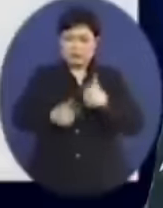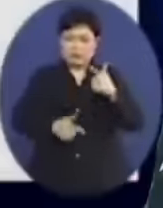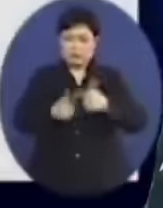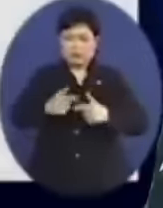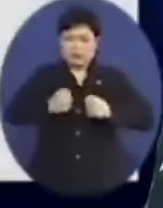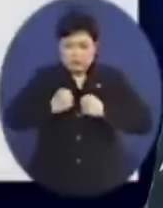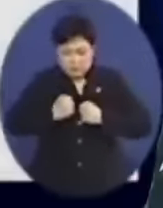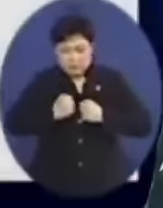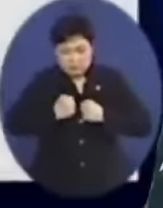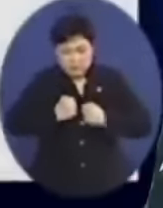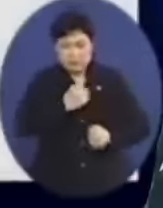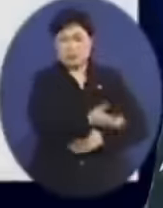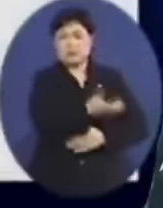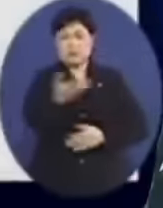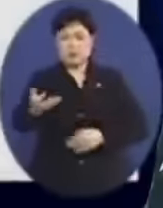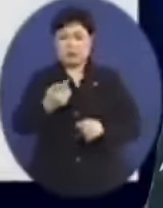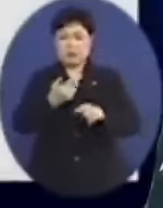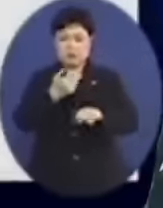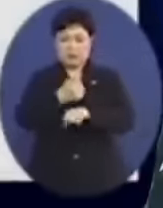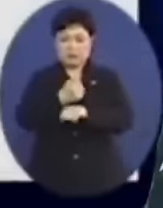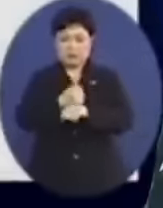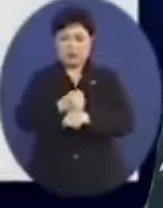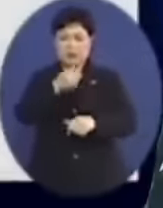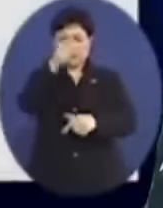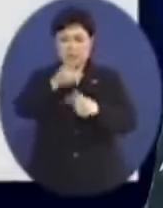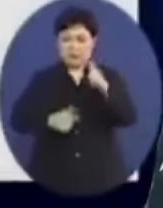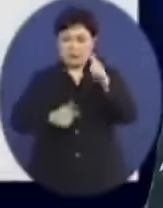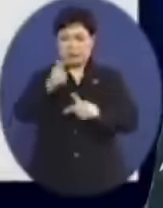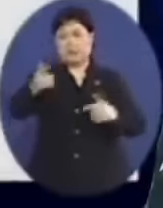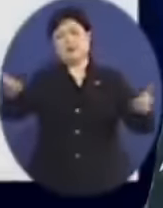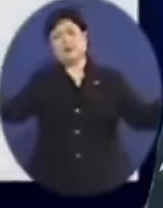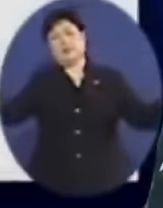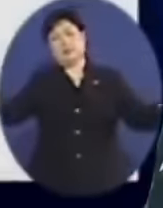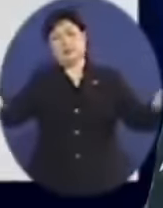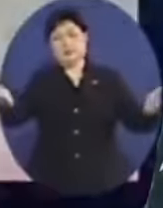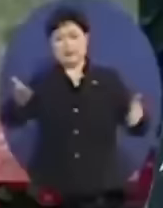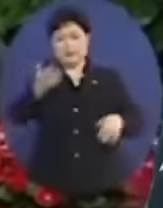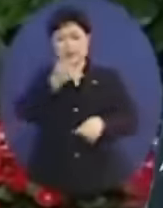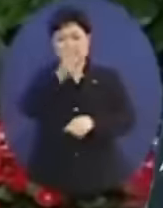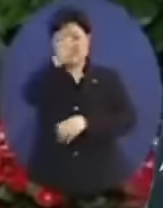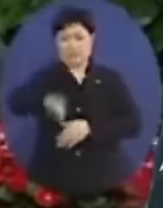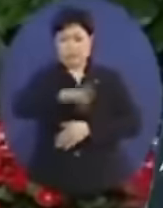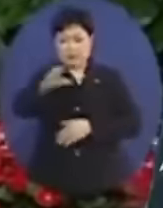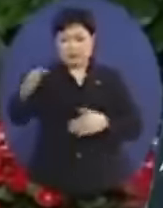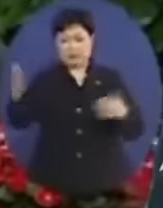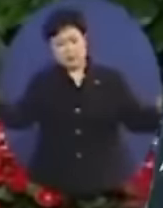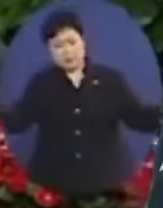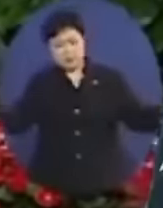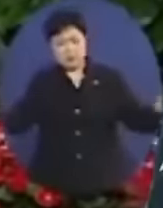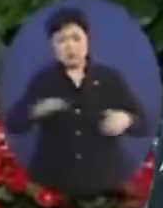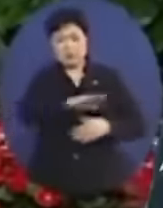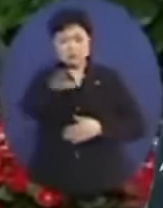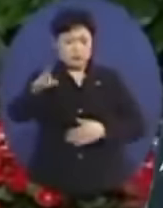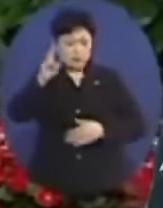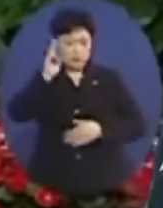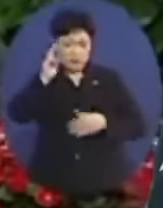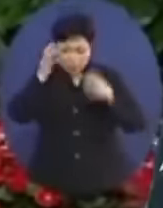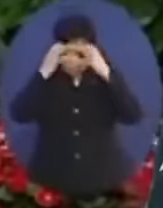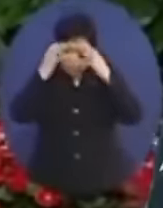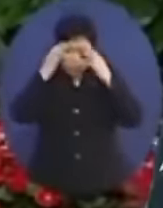이동하는 것입니다 그외에 십자가 형이 집행되었습니다이 십자가 형의 고통은 우리의 상상을